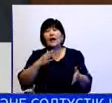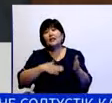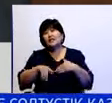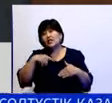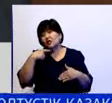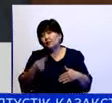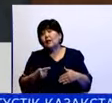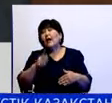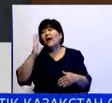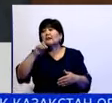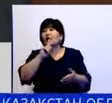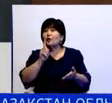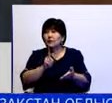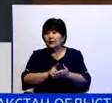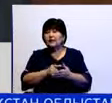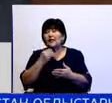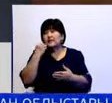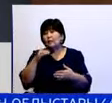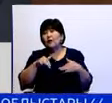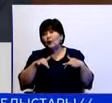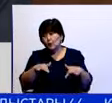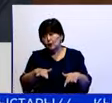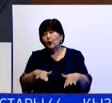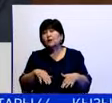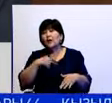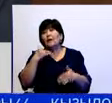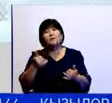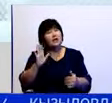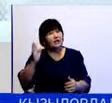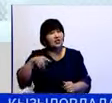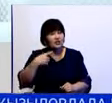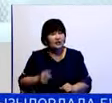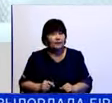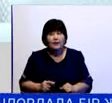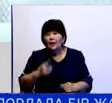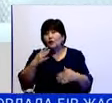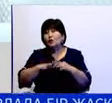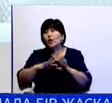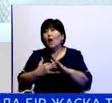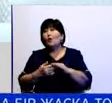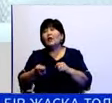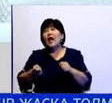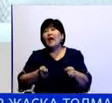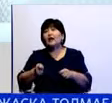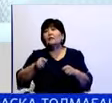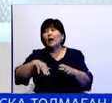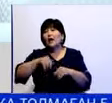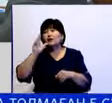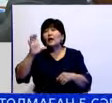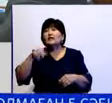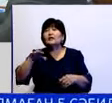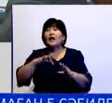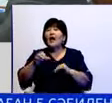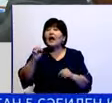ризашылығын білдіріп, алдағы міндеттердің сапалы орындалуына мән беретінін жеткізді. Жуырда ауыл әкімдерінің сайлауы өтеді. Сырдария ауданы